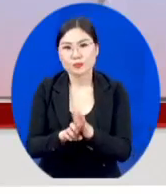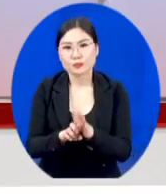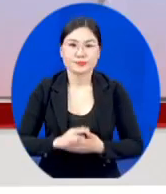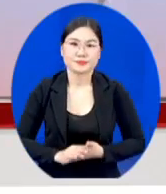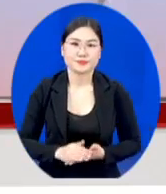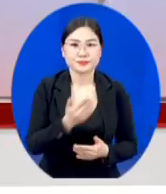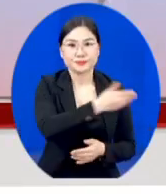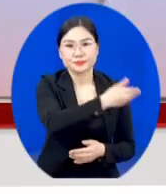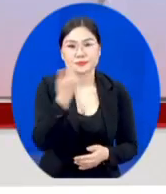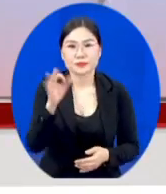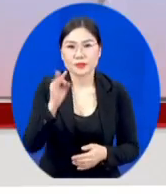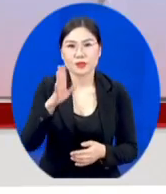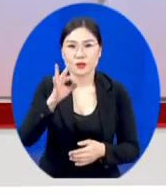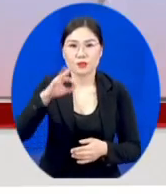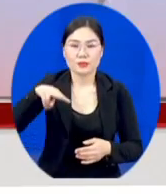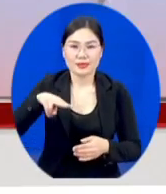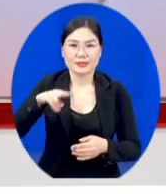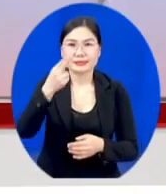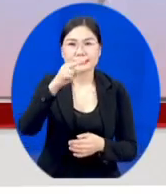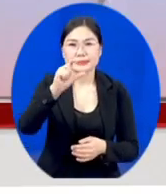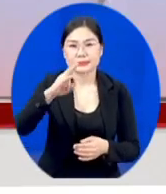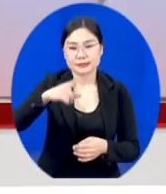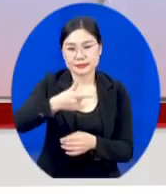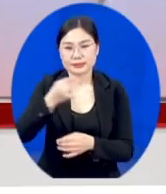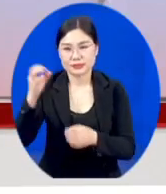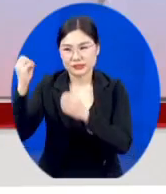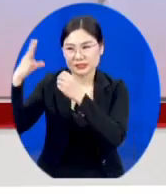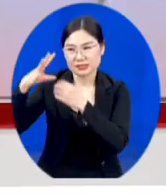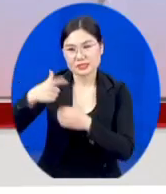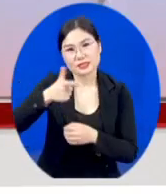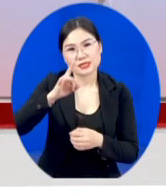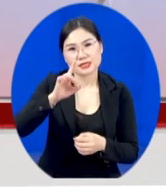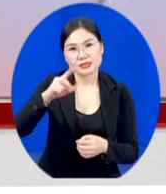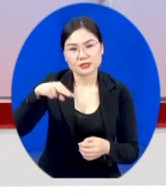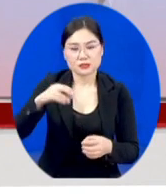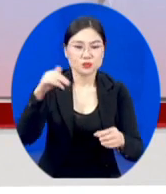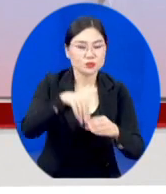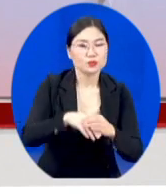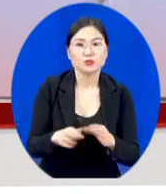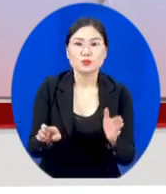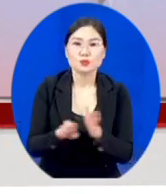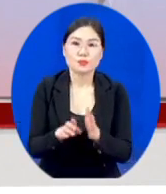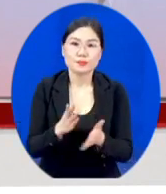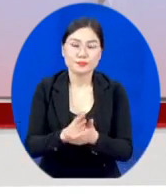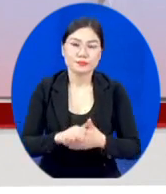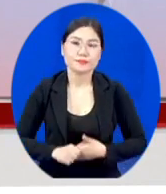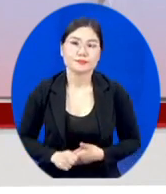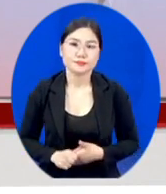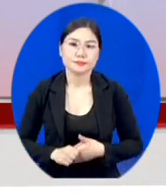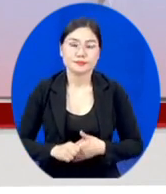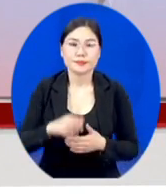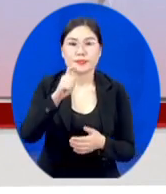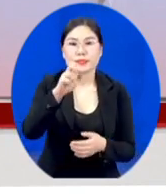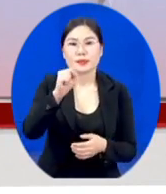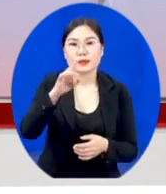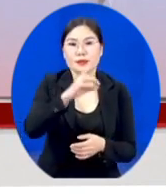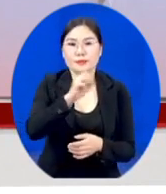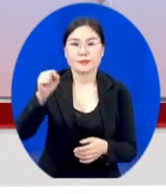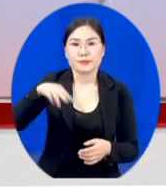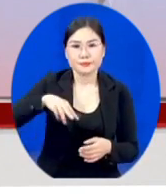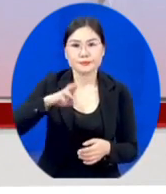За эрх өвөл манай улс дэнгийн гэрэлд магадгүй байгаа эрчим хүчний сайд 50 бих мэдгдсэн. За тийм учраас Монгол улс эрчим хүчний салбарт хараат